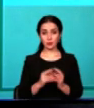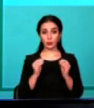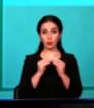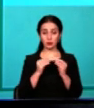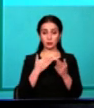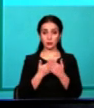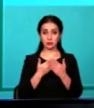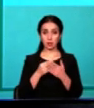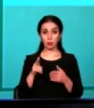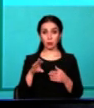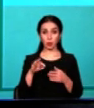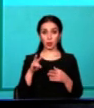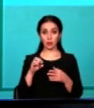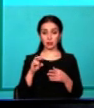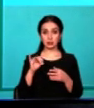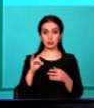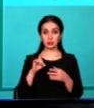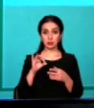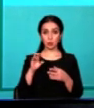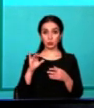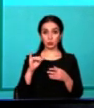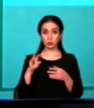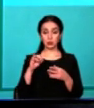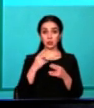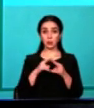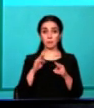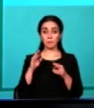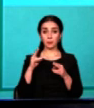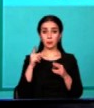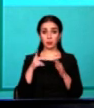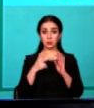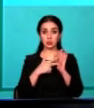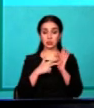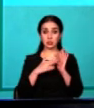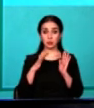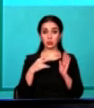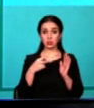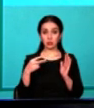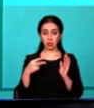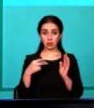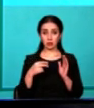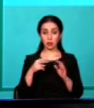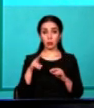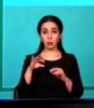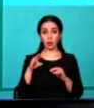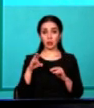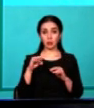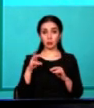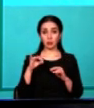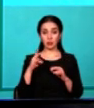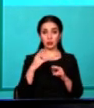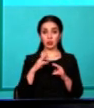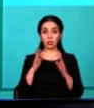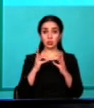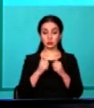10-masala poliizobutilenning polimerlanish darajasi 1085 ga teng polimerning molekulyar